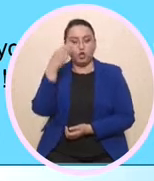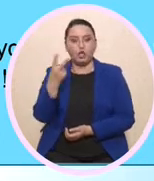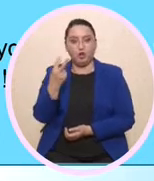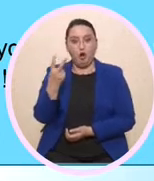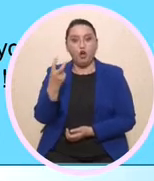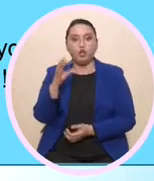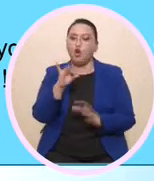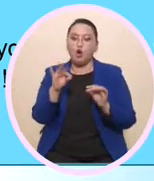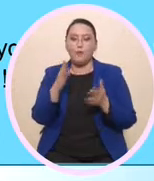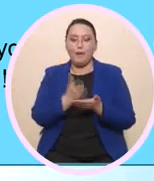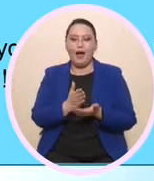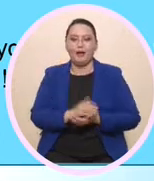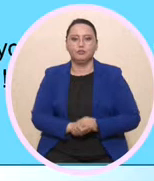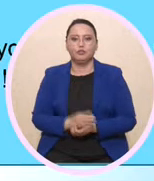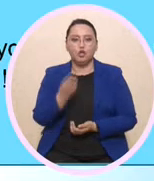үг үйлдэл